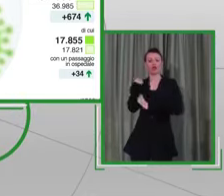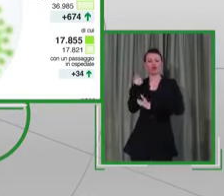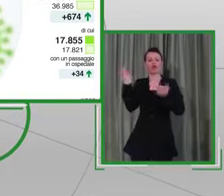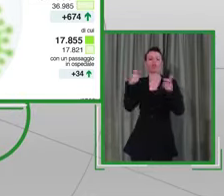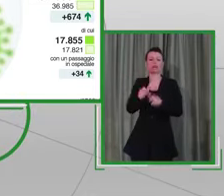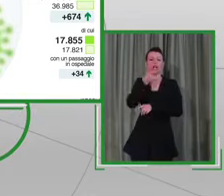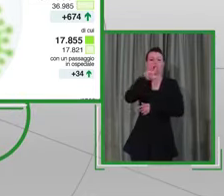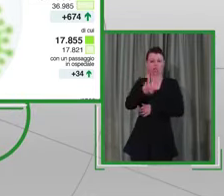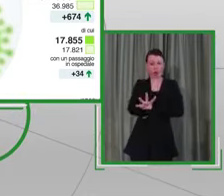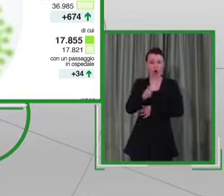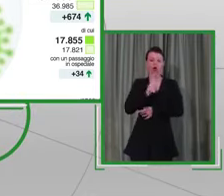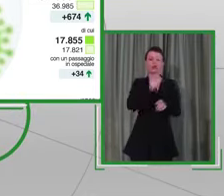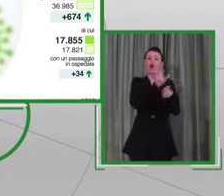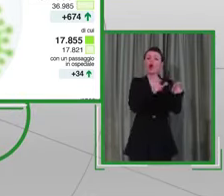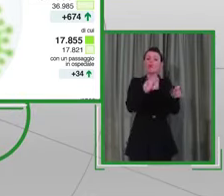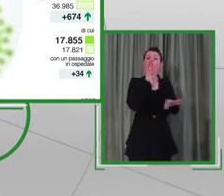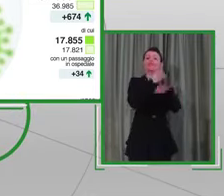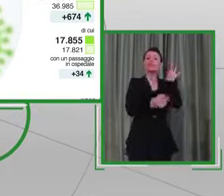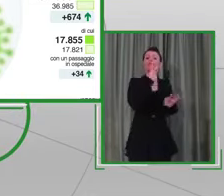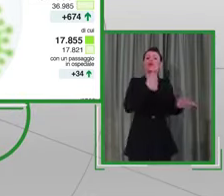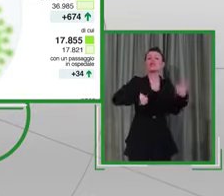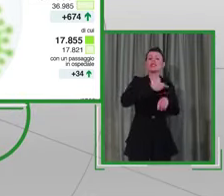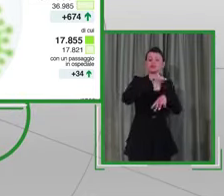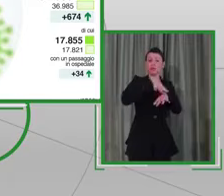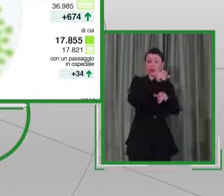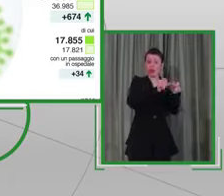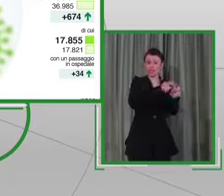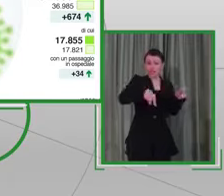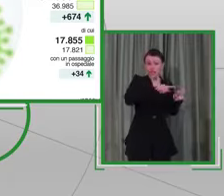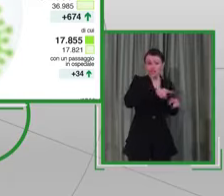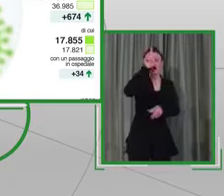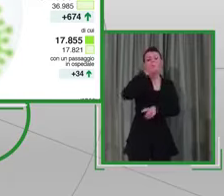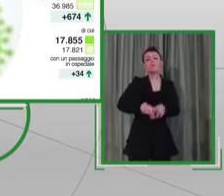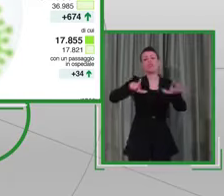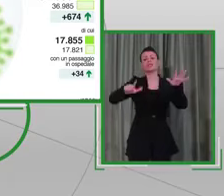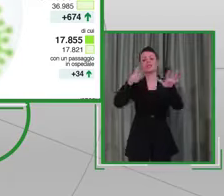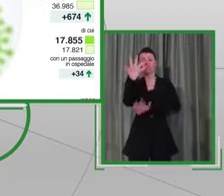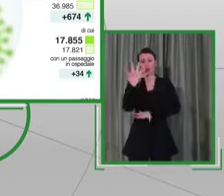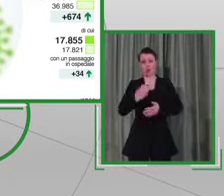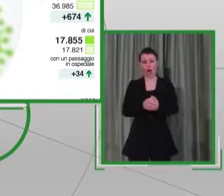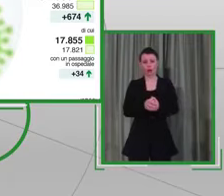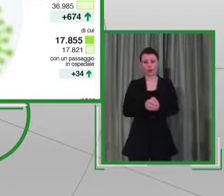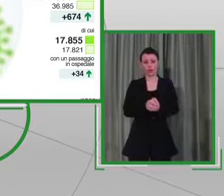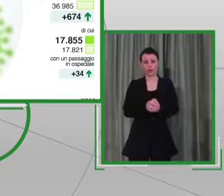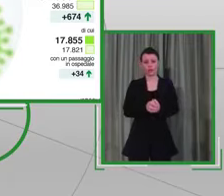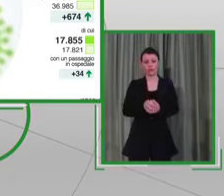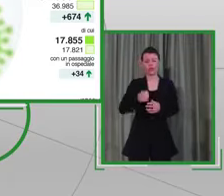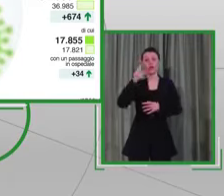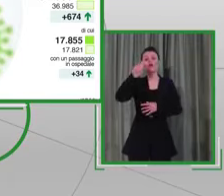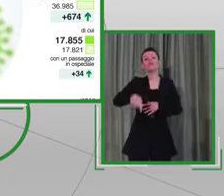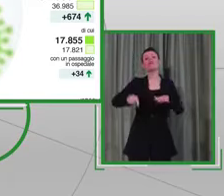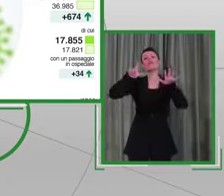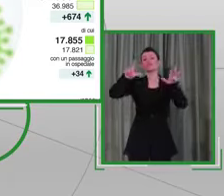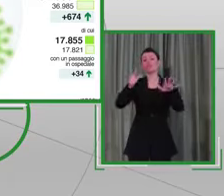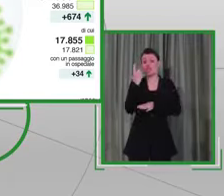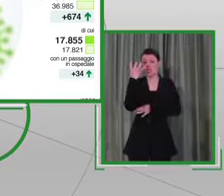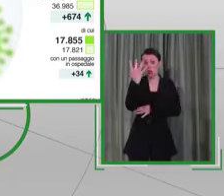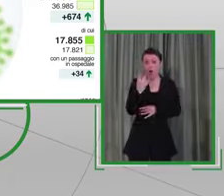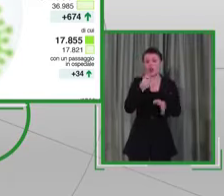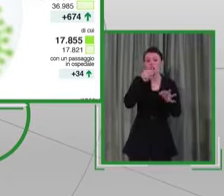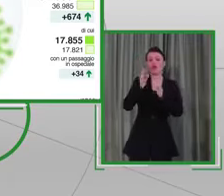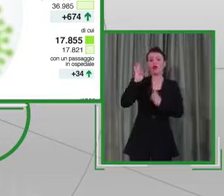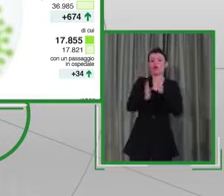sono i pazienti in terapia intensiva sono ad oggi 1074 meno 48 rispetto a ieri e questo è un dato importante